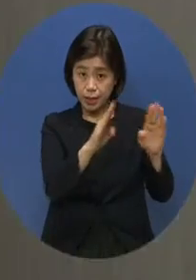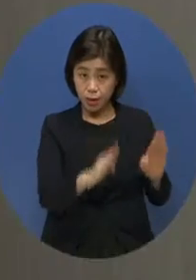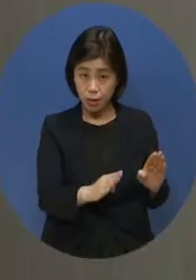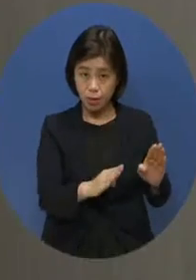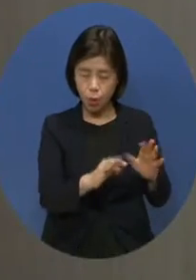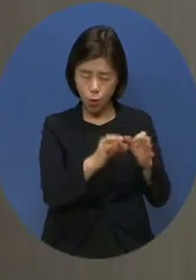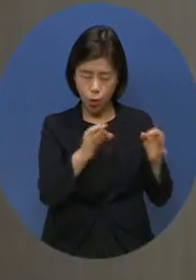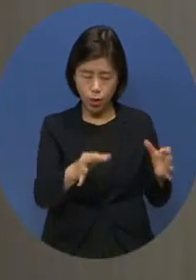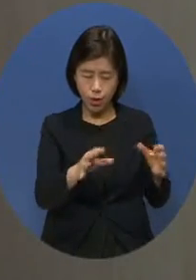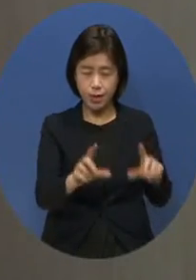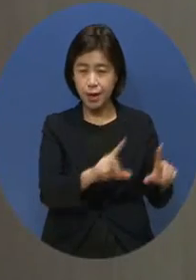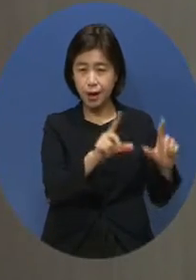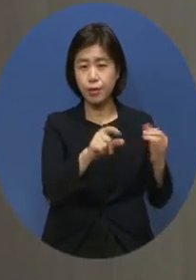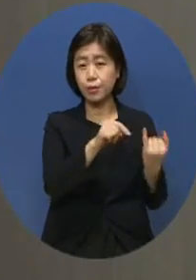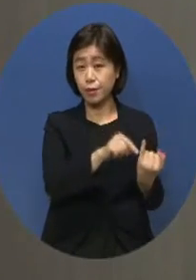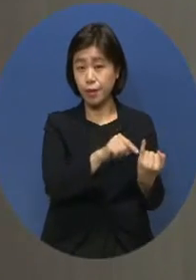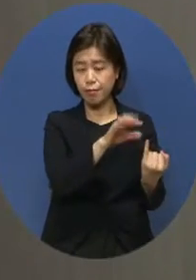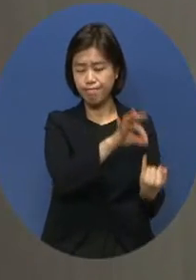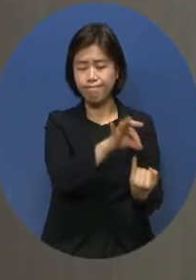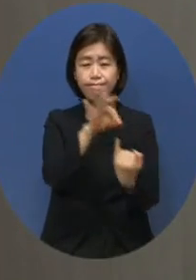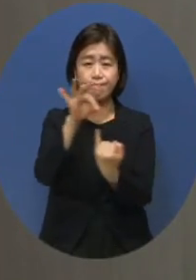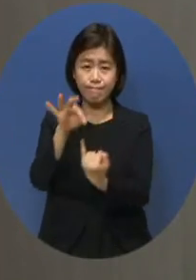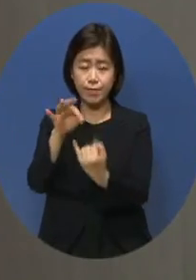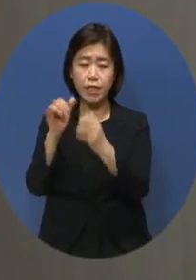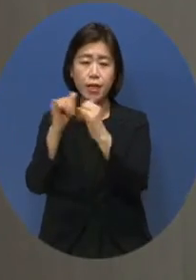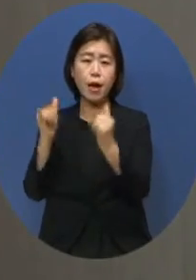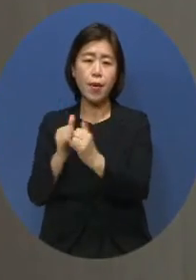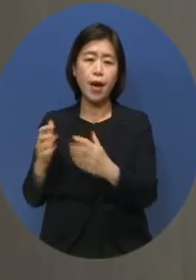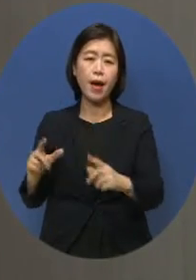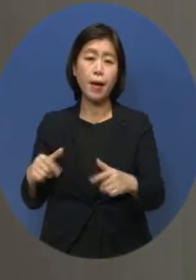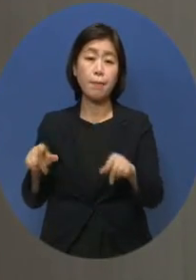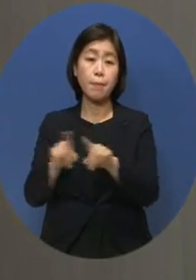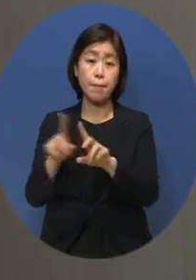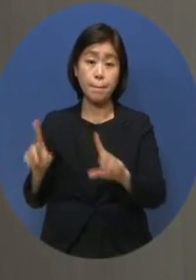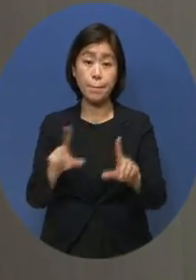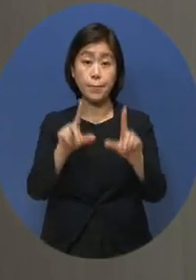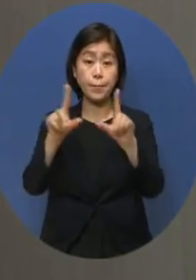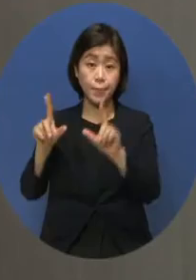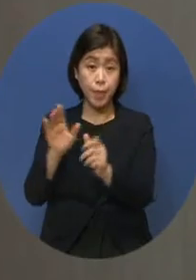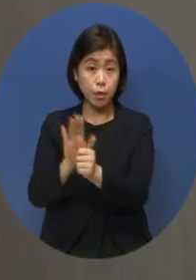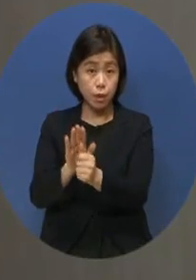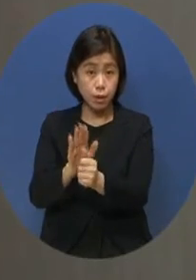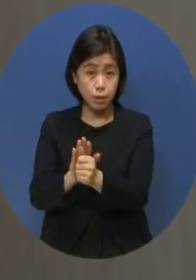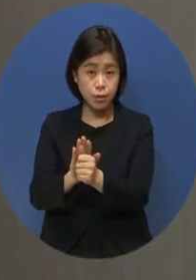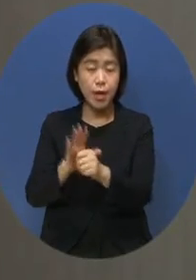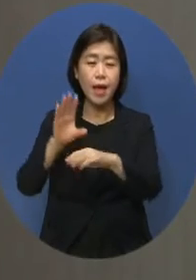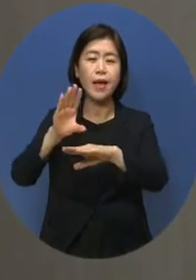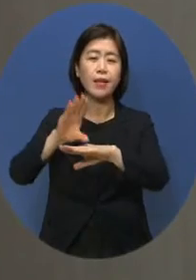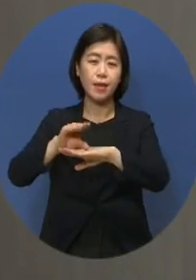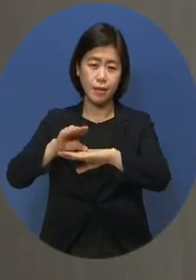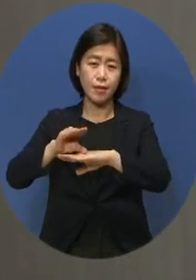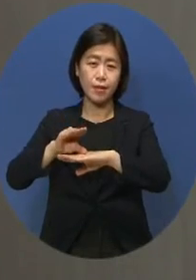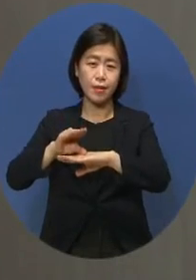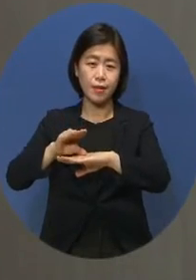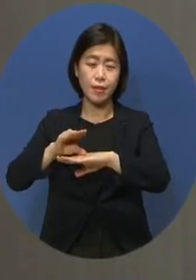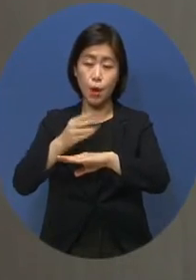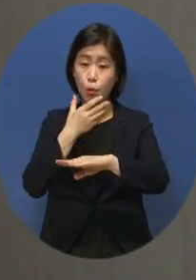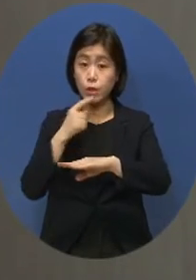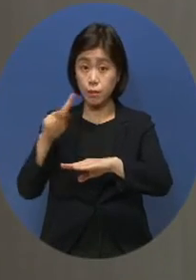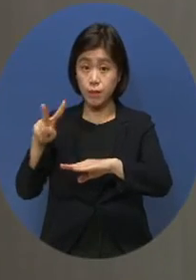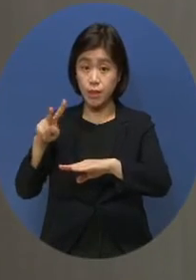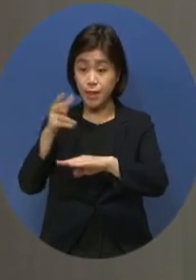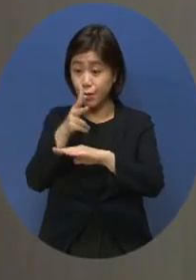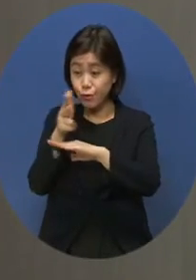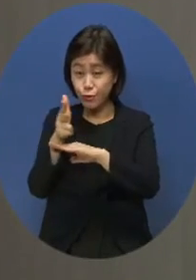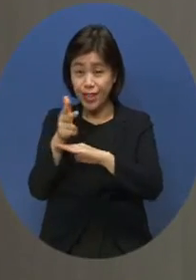동생을 다시 지역사회로 이제 탈시설하는 과정을 돕고 함께 살아가는 내용을 이제 과거에 복지 TV에서 잘 담아 주셨었고